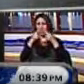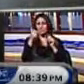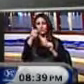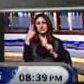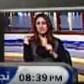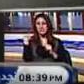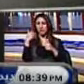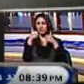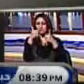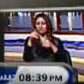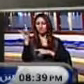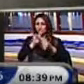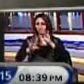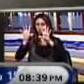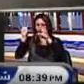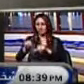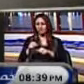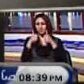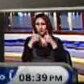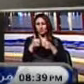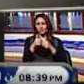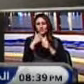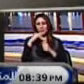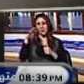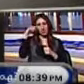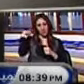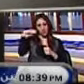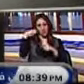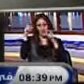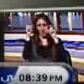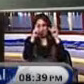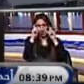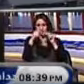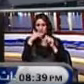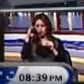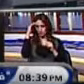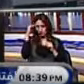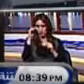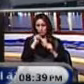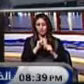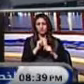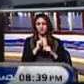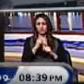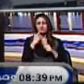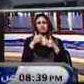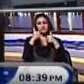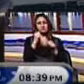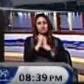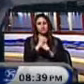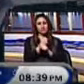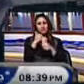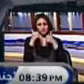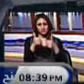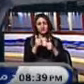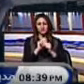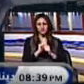وظباطها ومديرها المحترمين، وبشكر مدير أمن الشرقية والغربية، وبشكر محمد بيه. فعلا يعني أنا